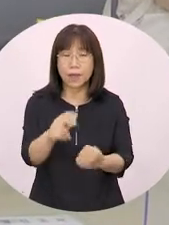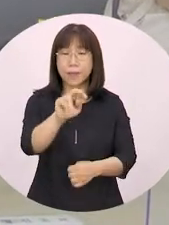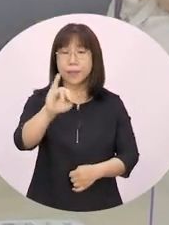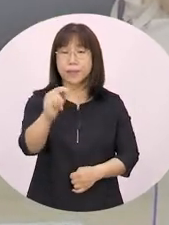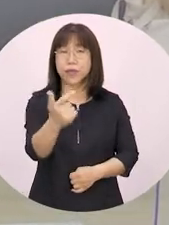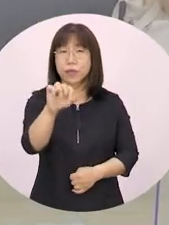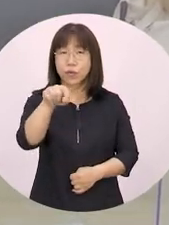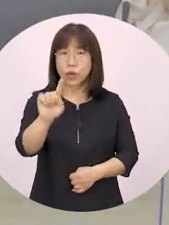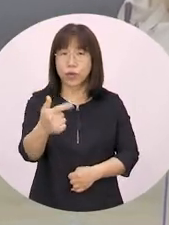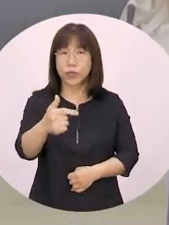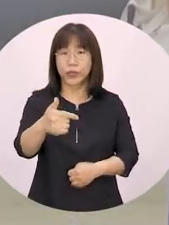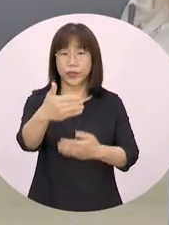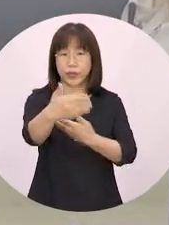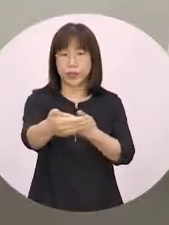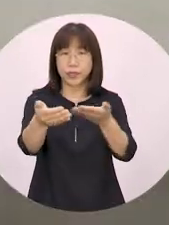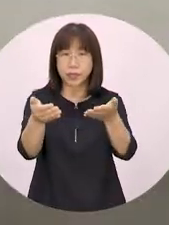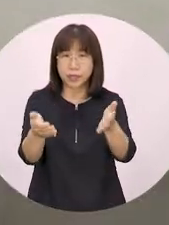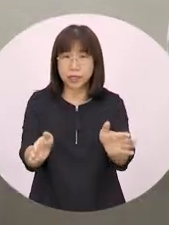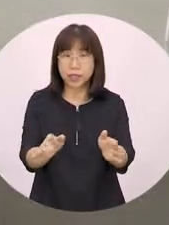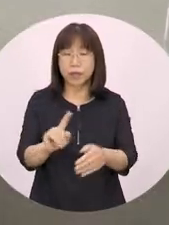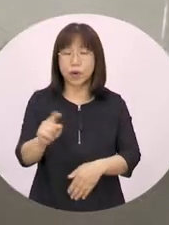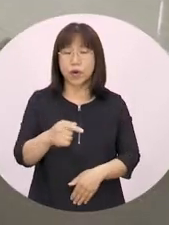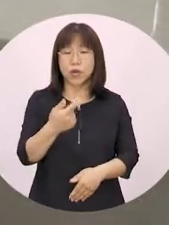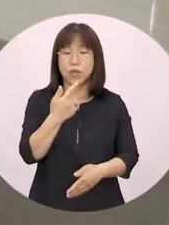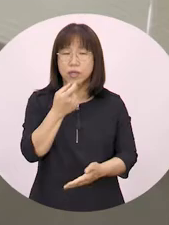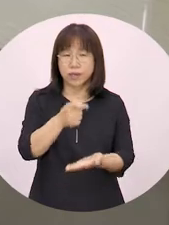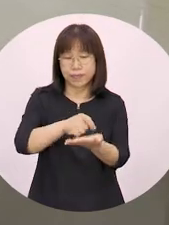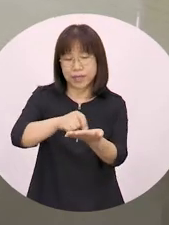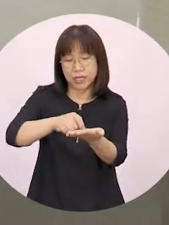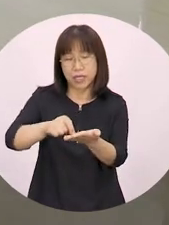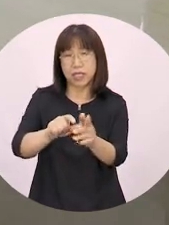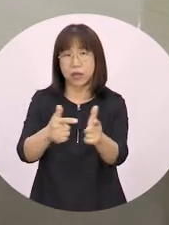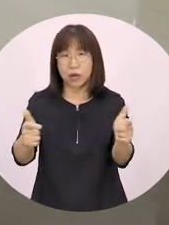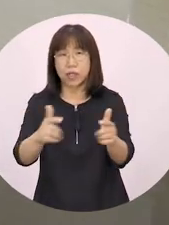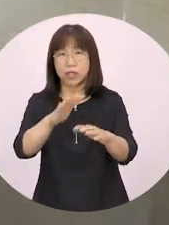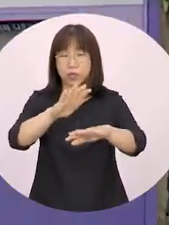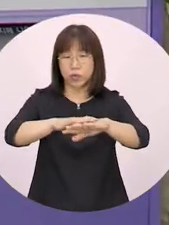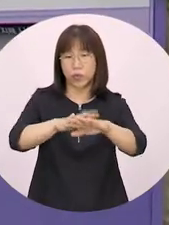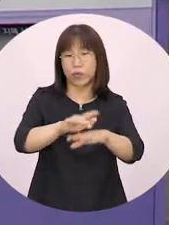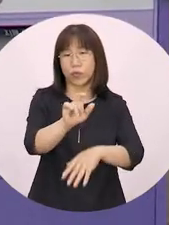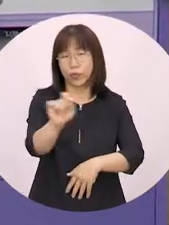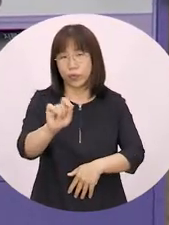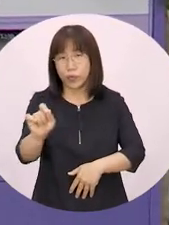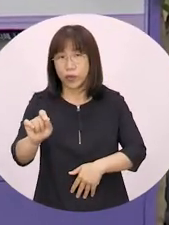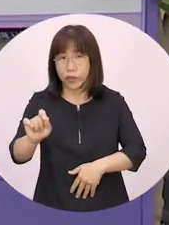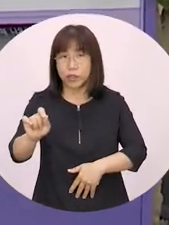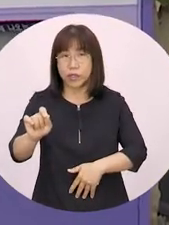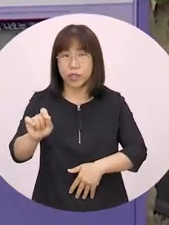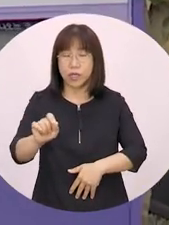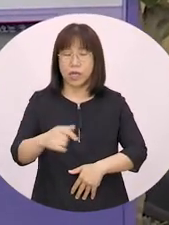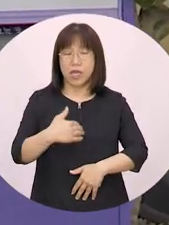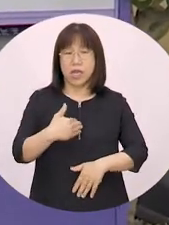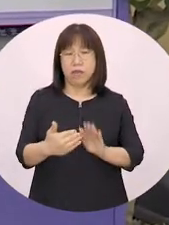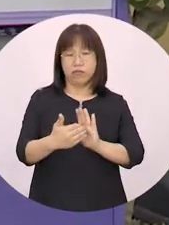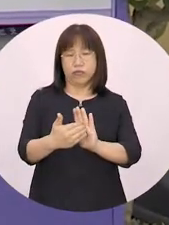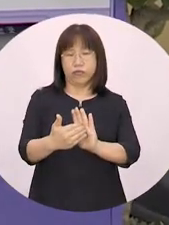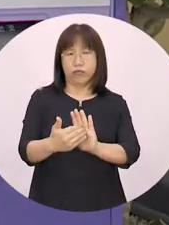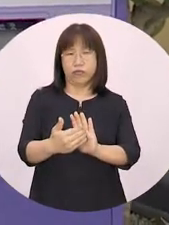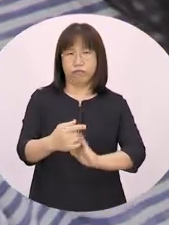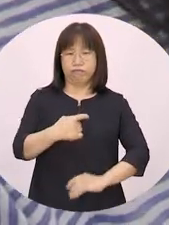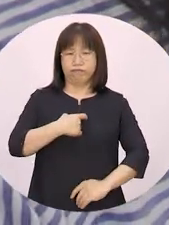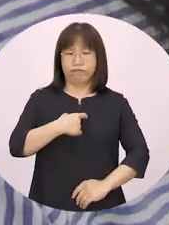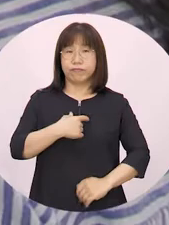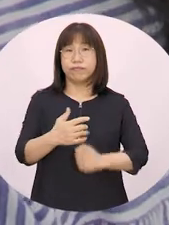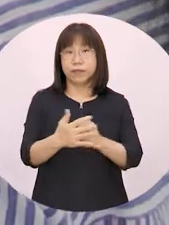필기구 나 지문 인식기 무인민원발급기 터치 스크린 모니터 등의 사용에 대한 거부감이 없도록 스프레이형